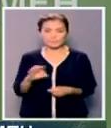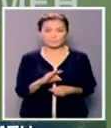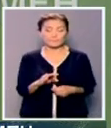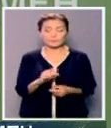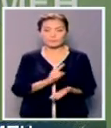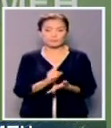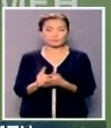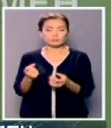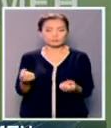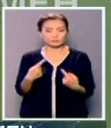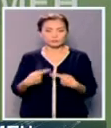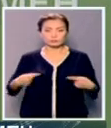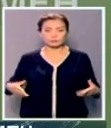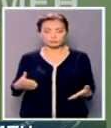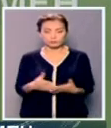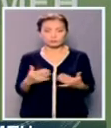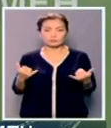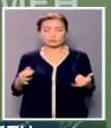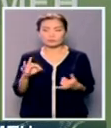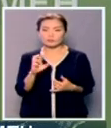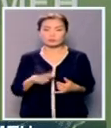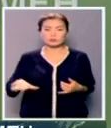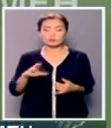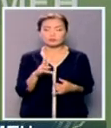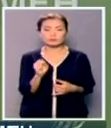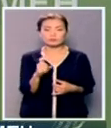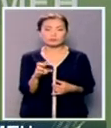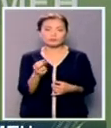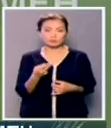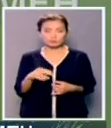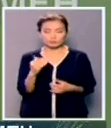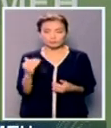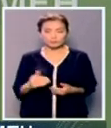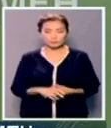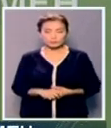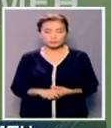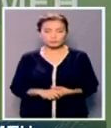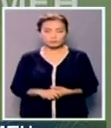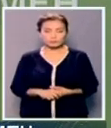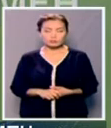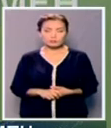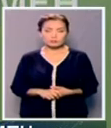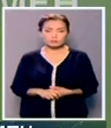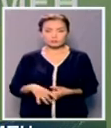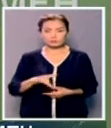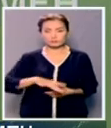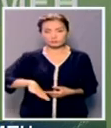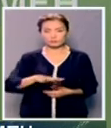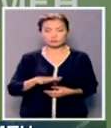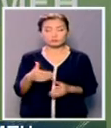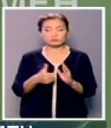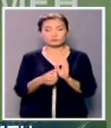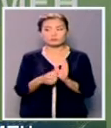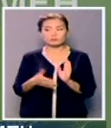алдымызға міндеттер қойған тұғын. Сондықтан да бүгін облыс әкімі Махамбет Жолдасқалиұлы осы біздің өңіріміздегі